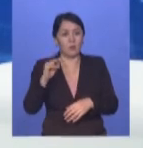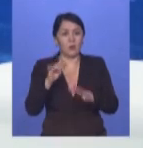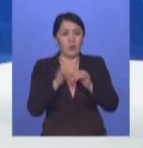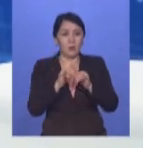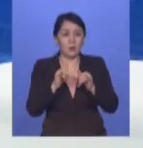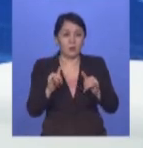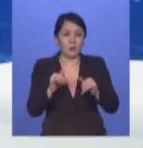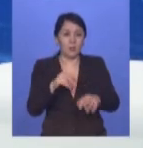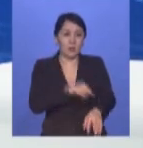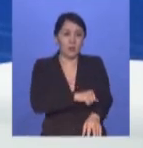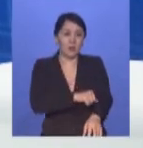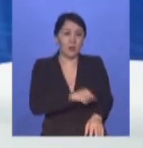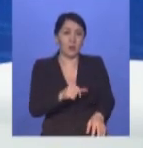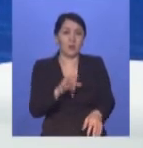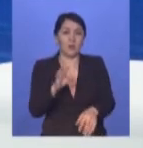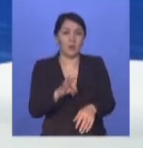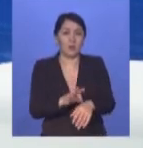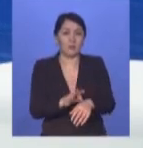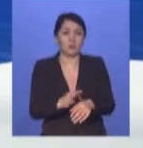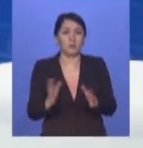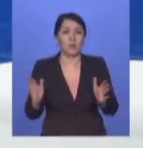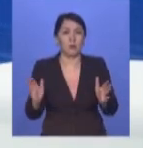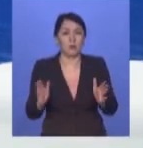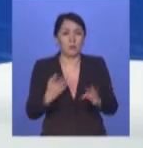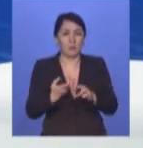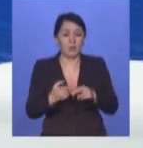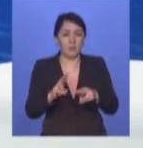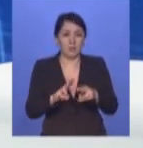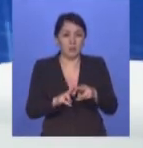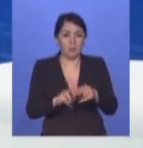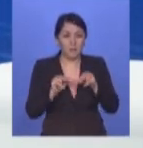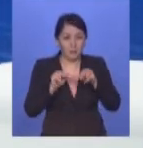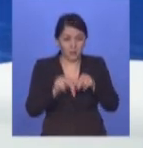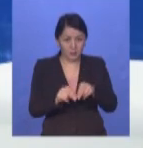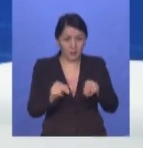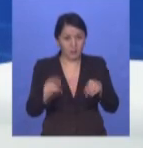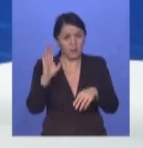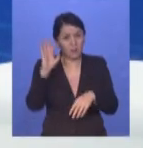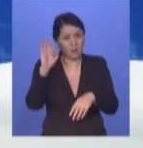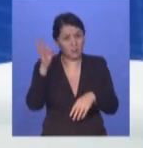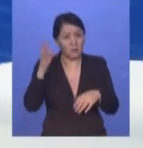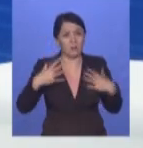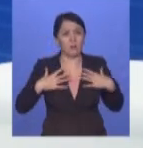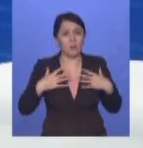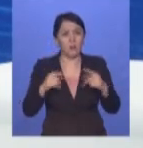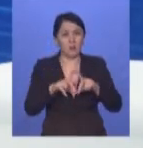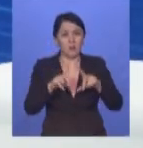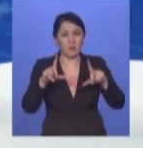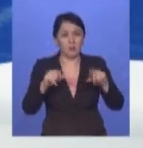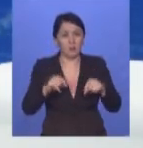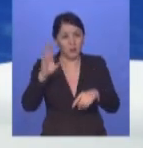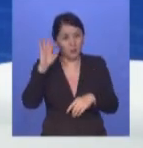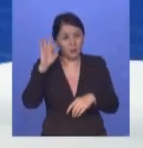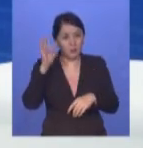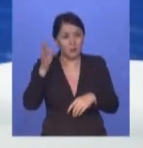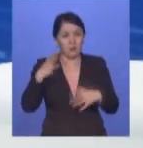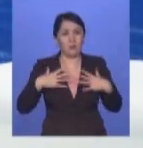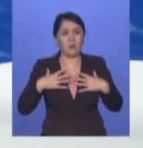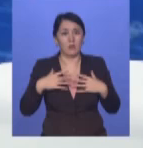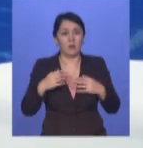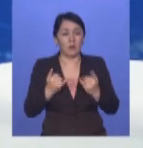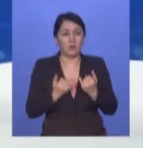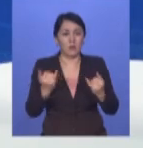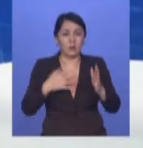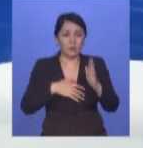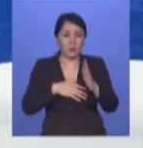өсіп, наркологиялық науқастар саны азайып отыр. Осыған байланысты Петропавлдағы психикалық денсаулық орталығында психикалық